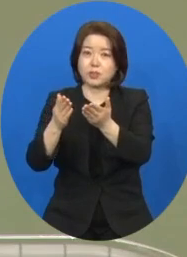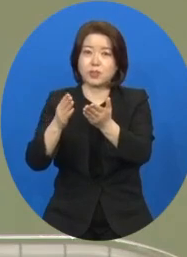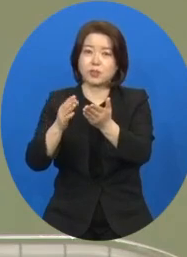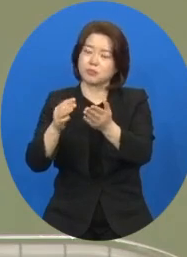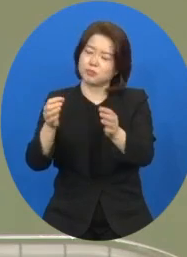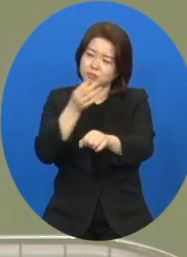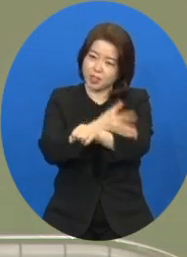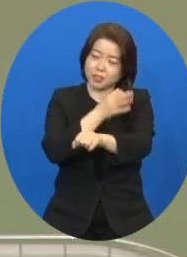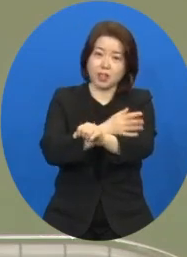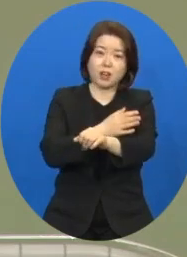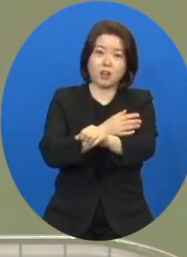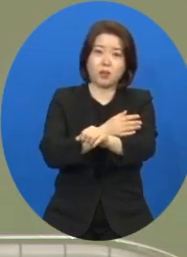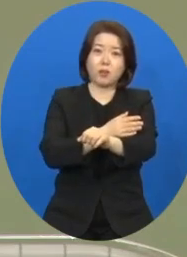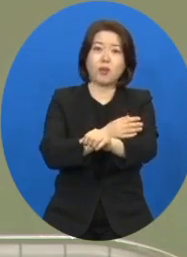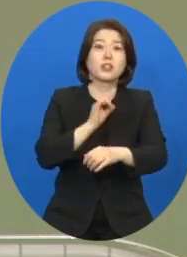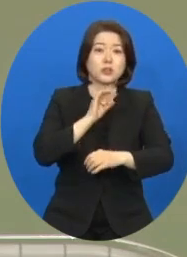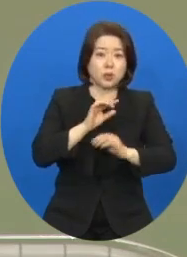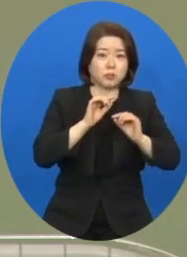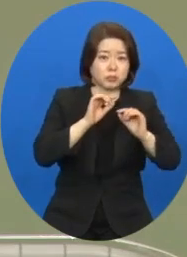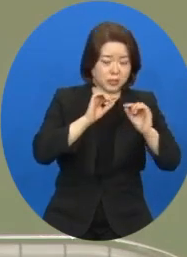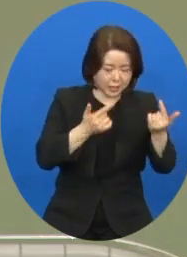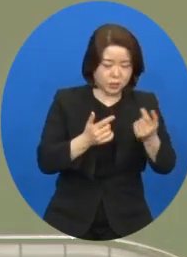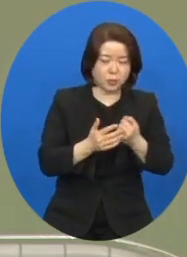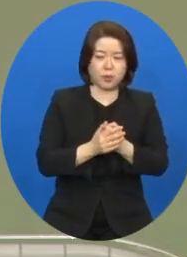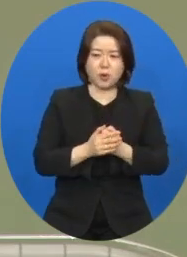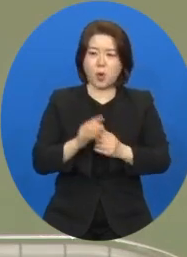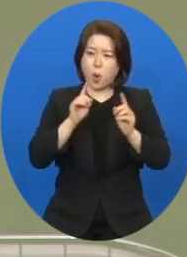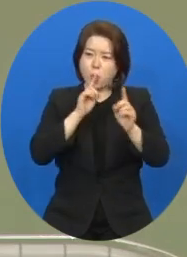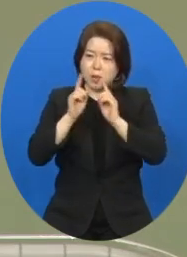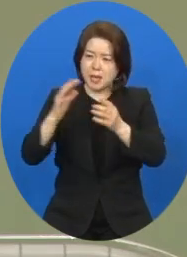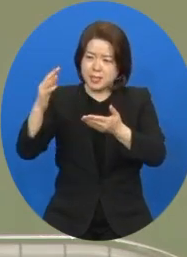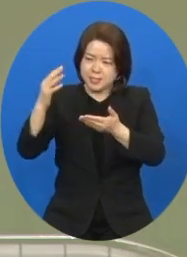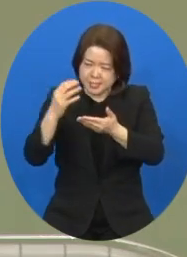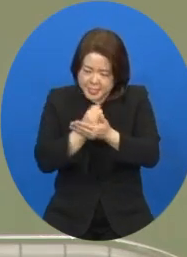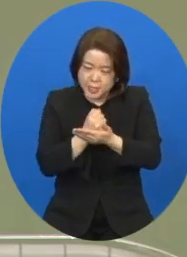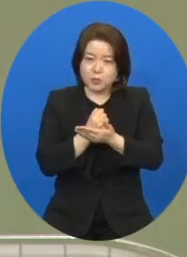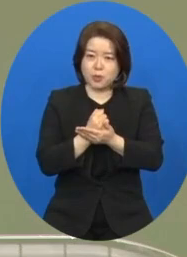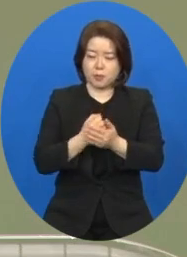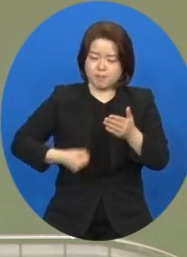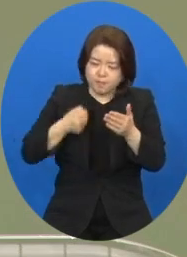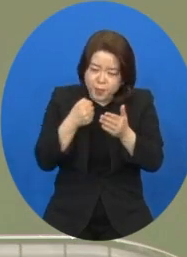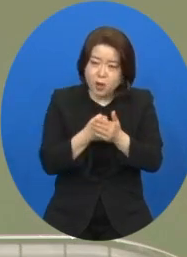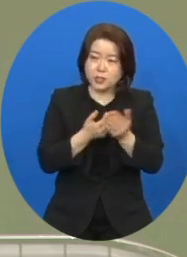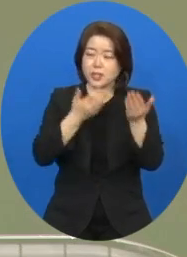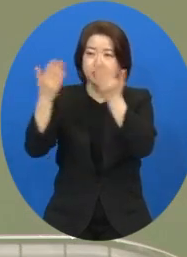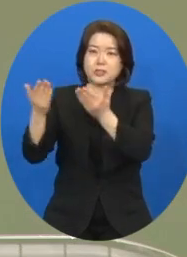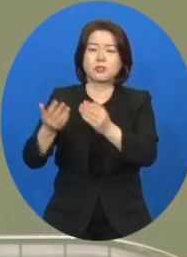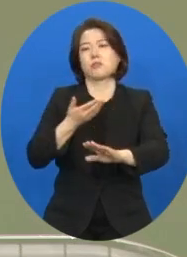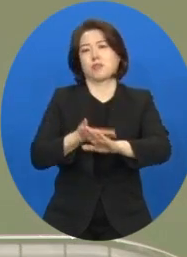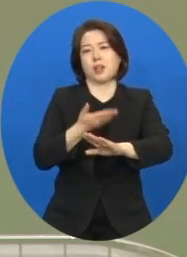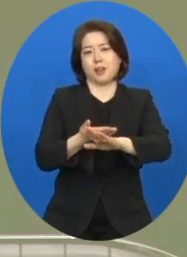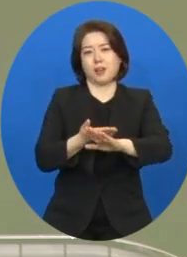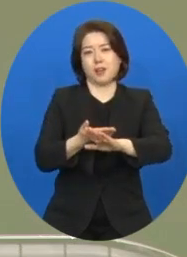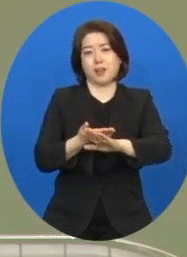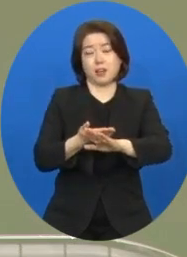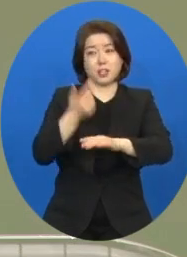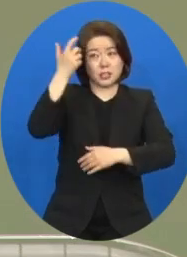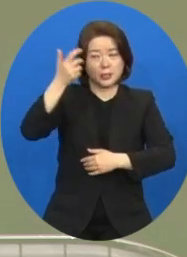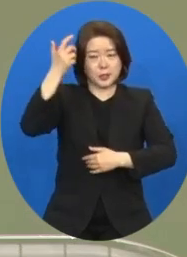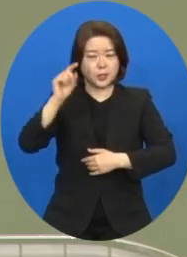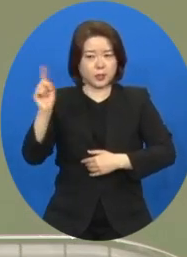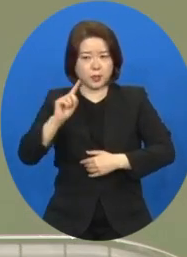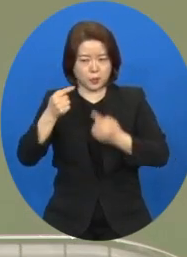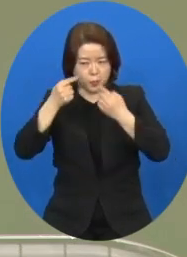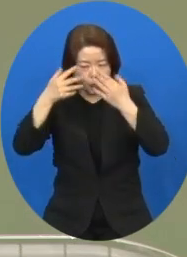주신 말씀을 붙잡고 어떤 형태로든지 결단하는 것은 다르더라고요. 영적인 어떤 매듭이 지어지는